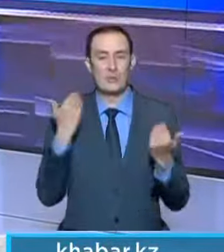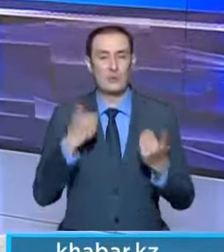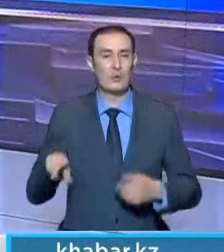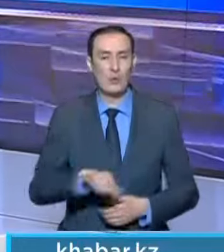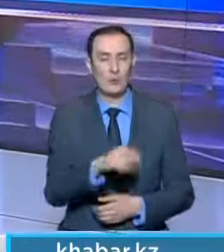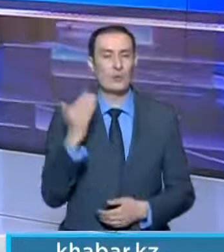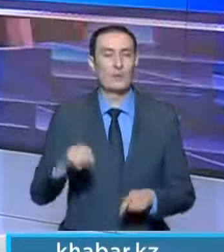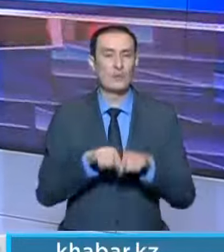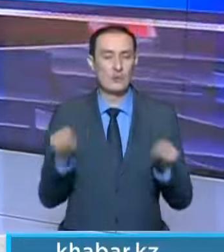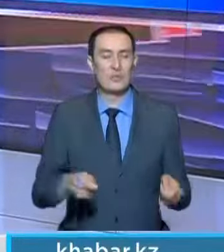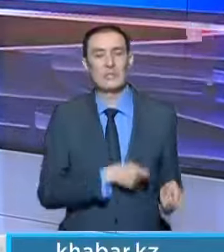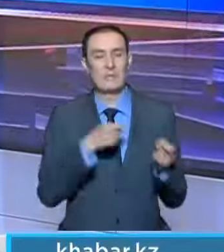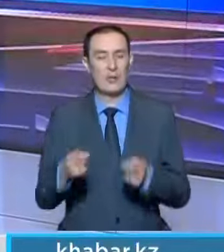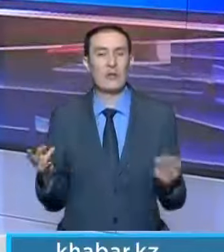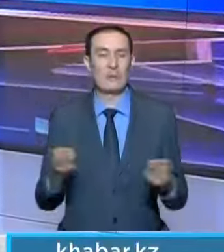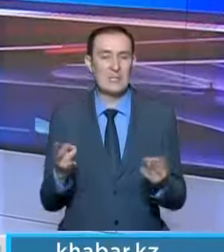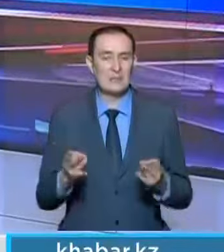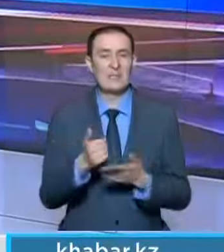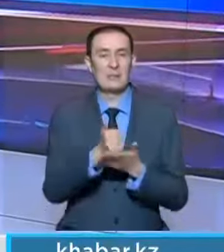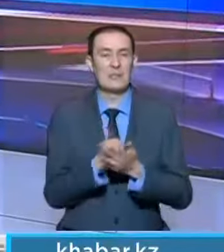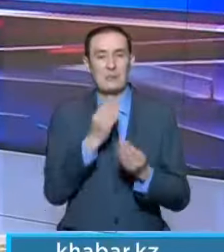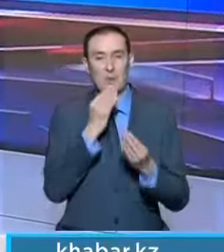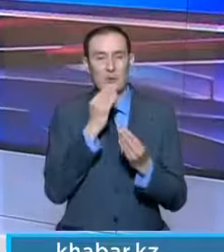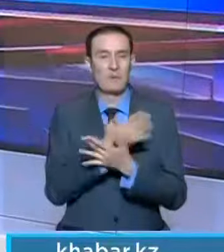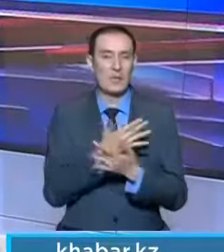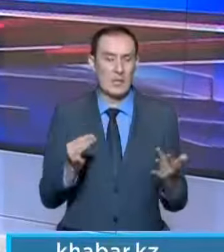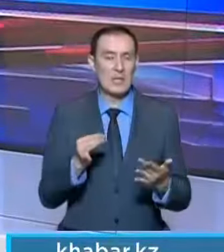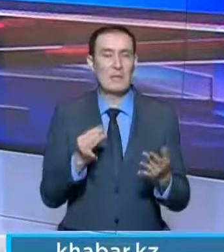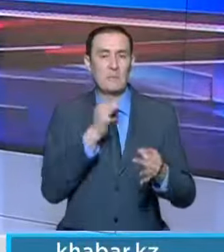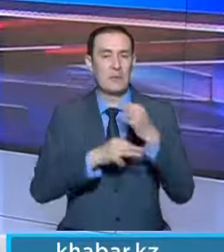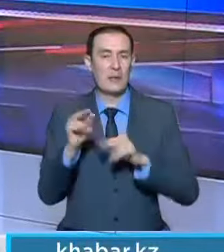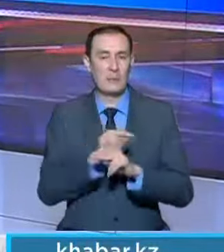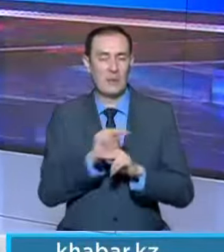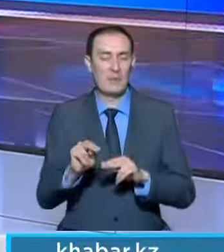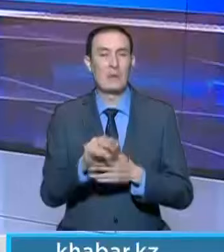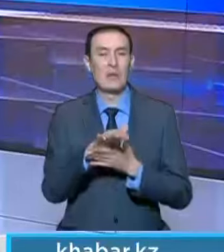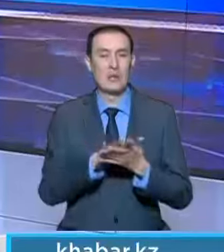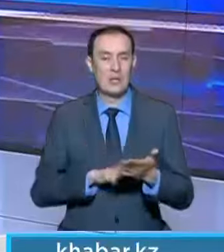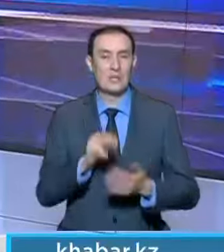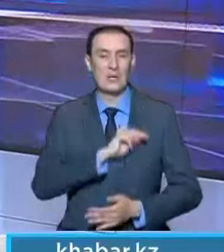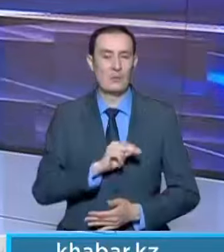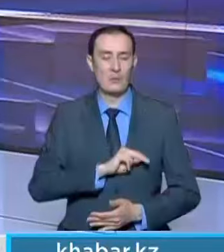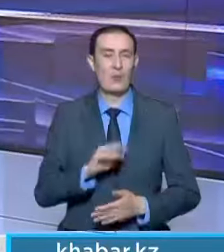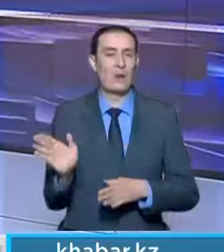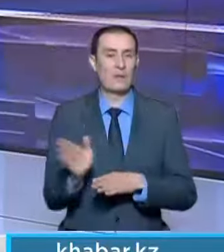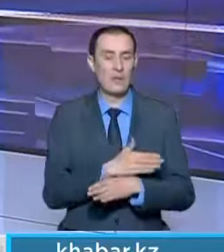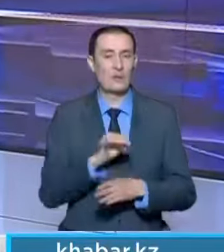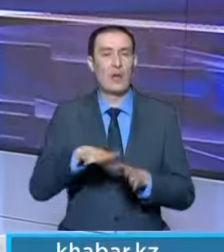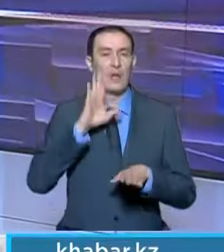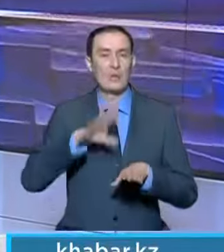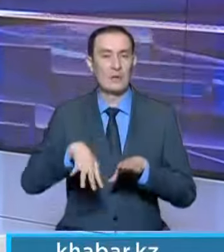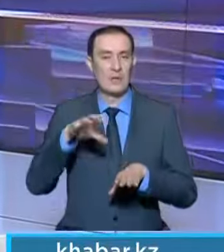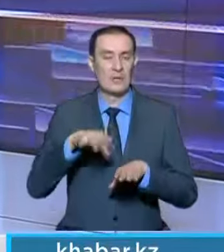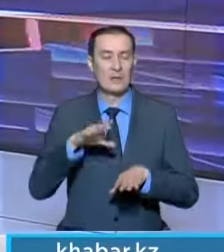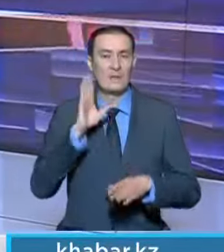там созданы и доставляются все необходимые запасы продуктов питания и медикаментов. Продолжается работа и по отведению и откачке воды